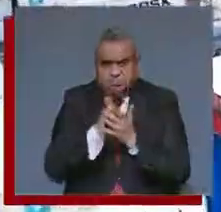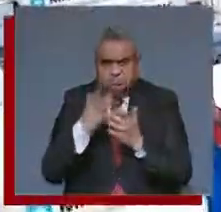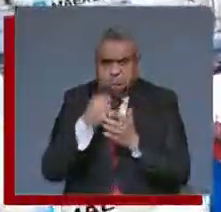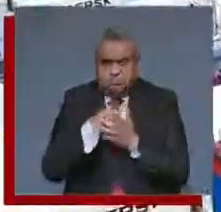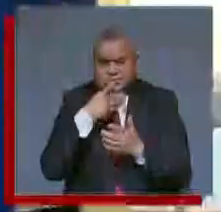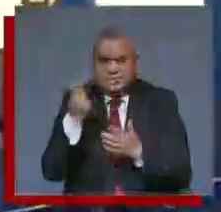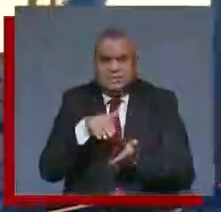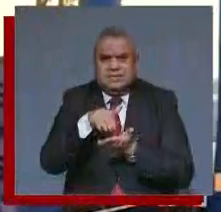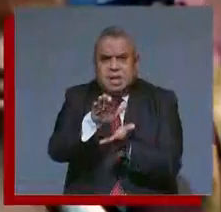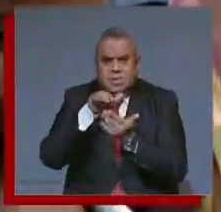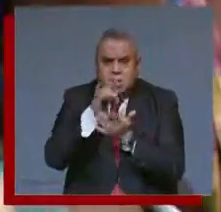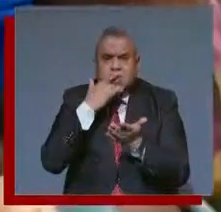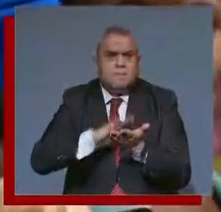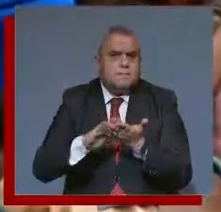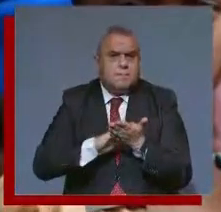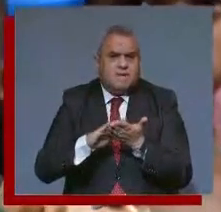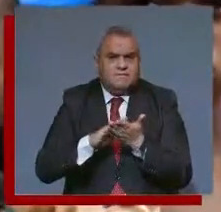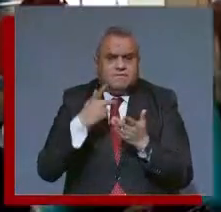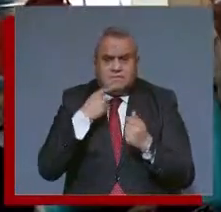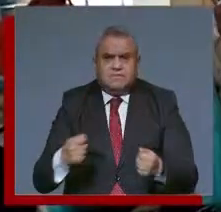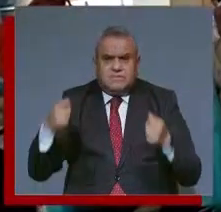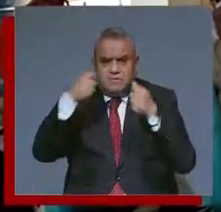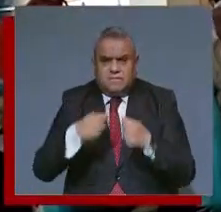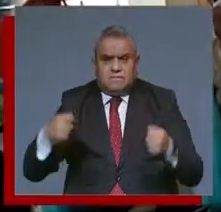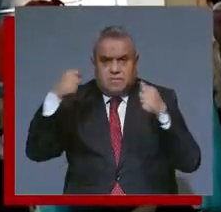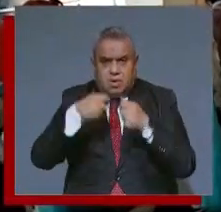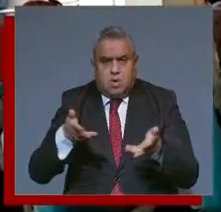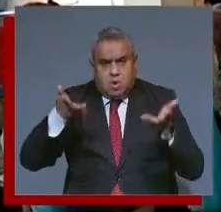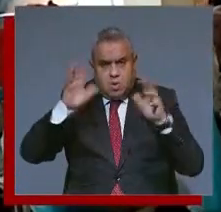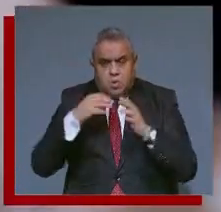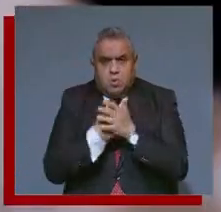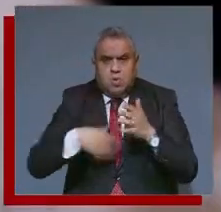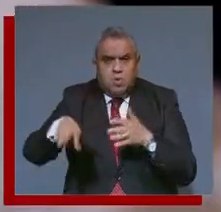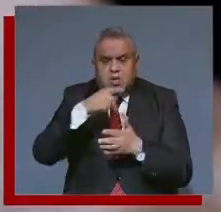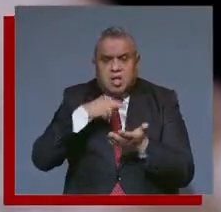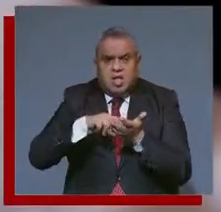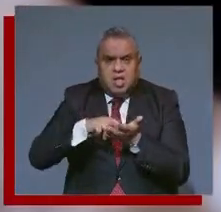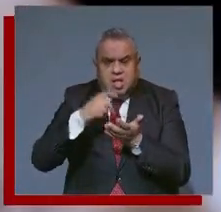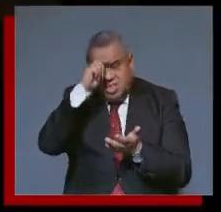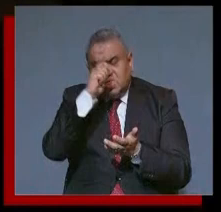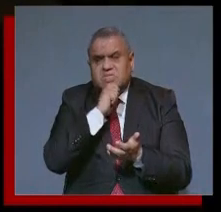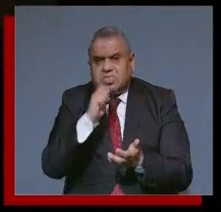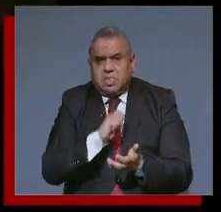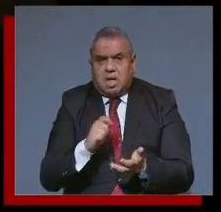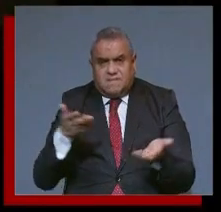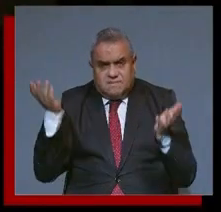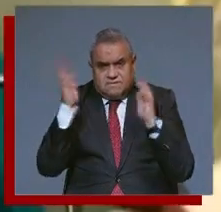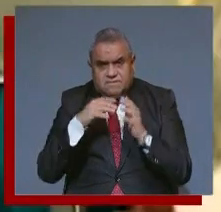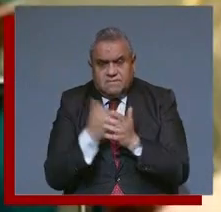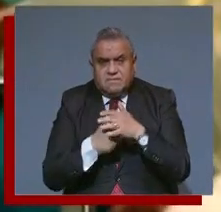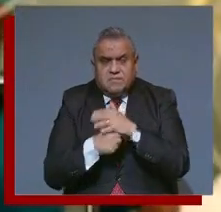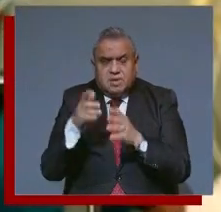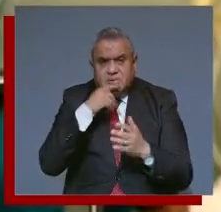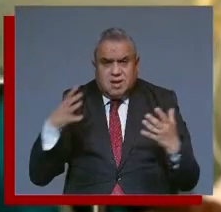الإمداد والتوريد وزيادة التكلفة، فضلاً عن هشاشة المنظومة وتراخيها وعدم قدرتها